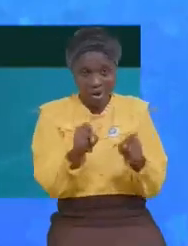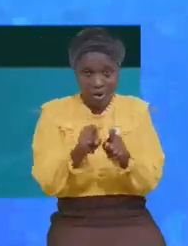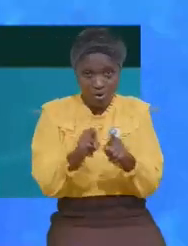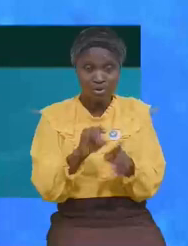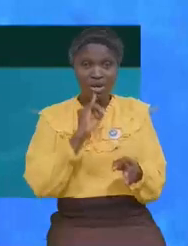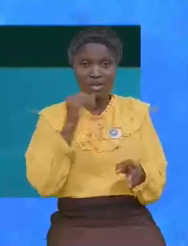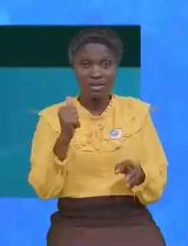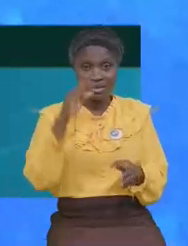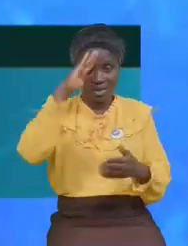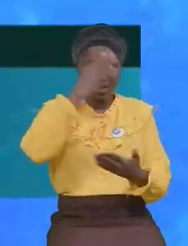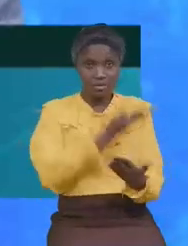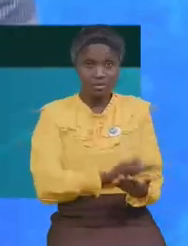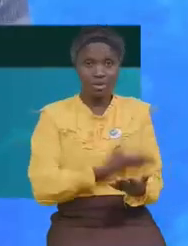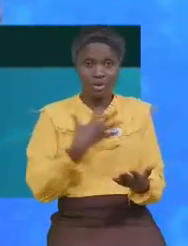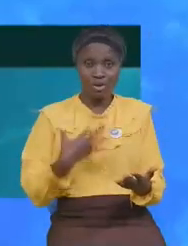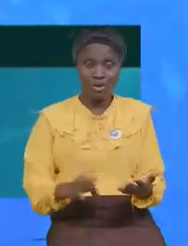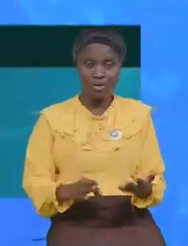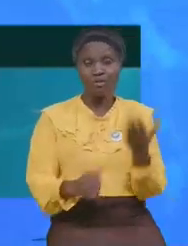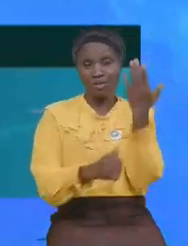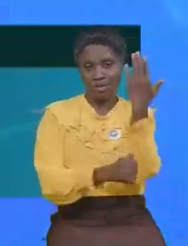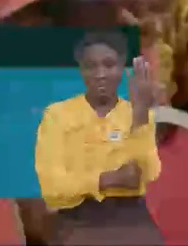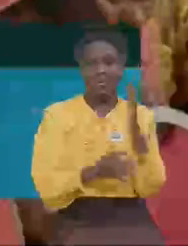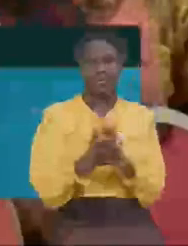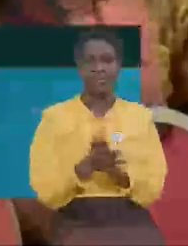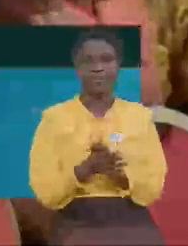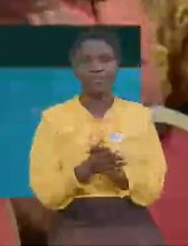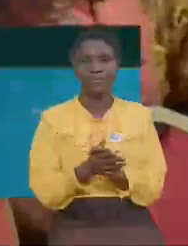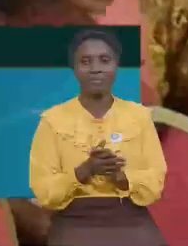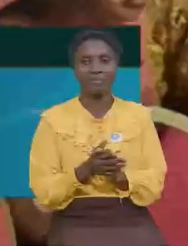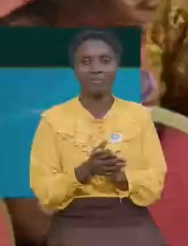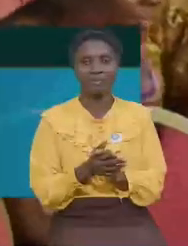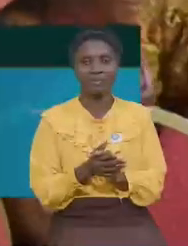Parce que celui-ci est aussi un fils d'Abraham.